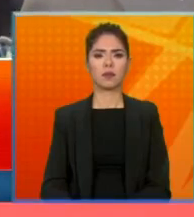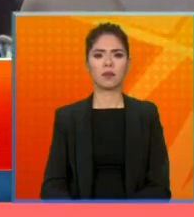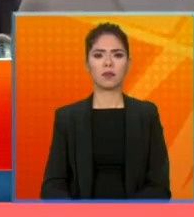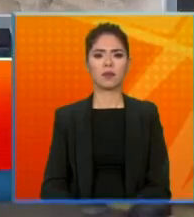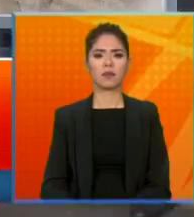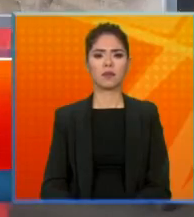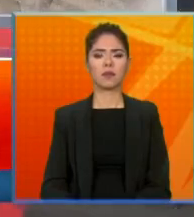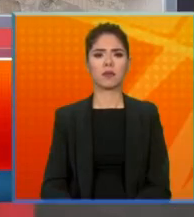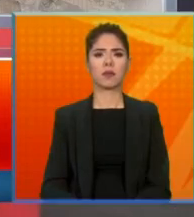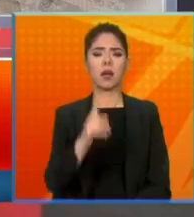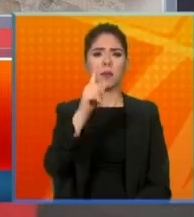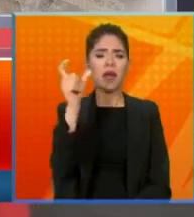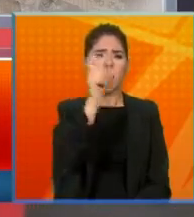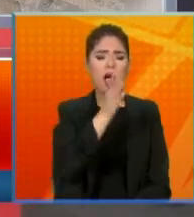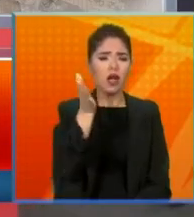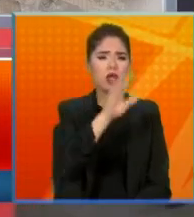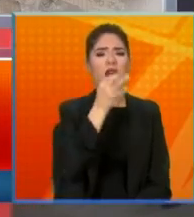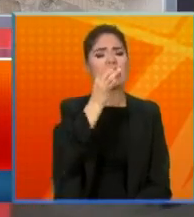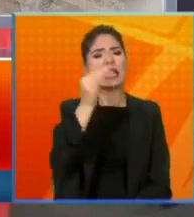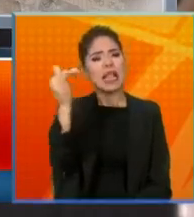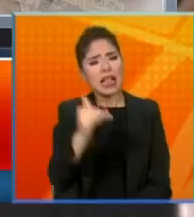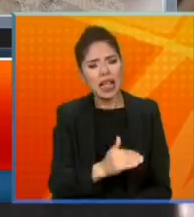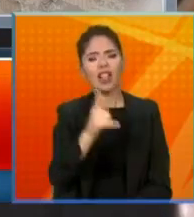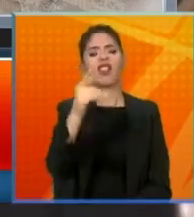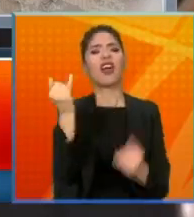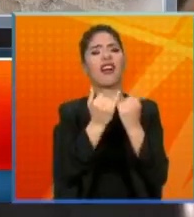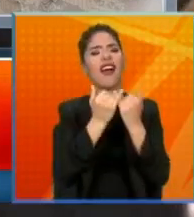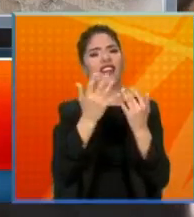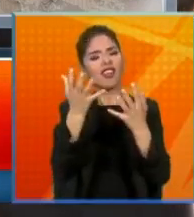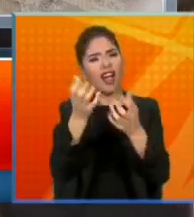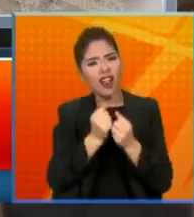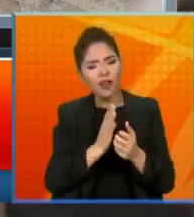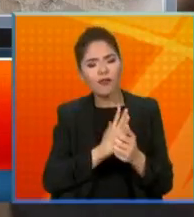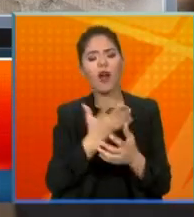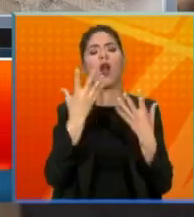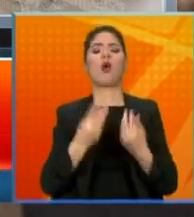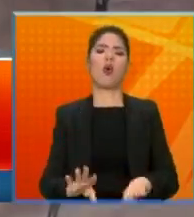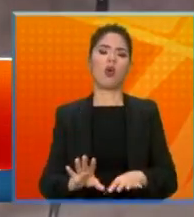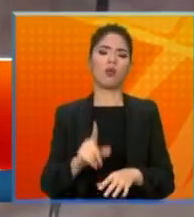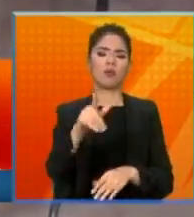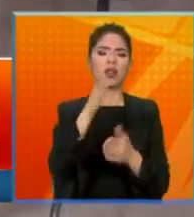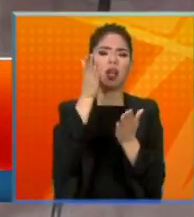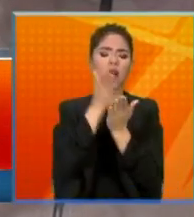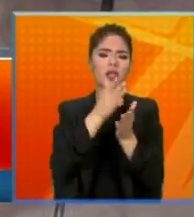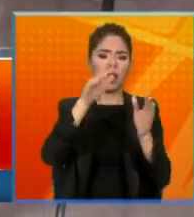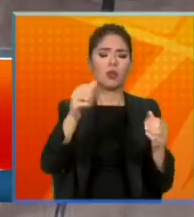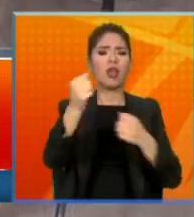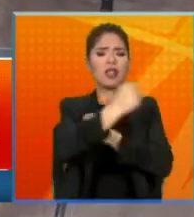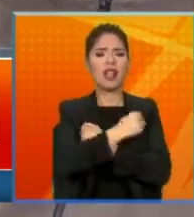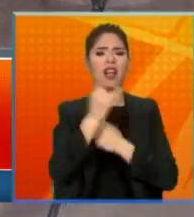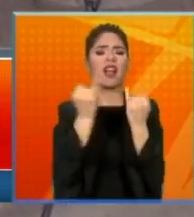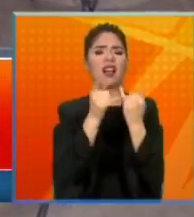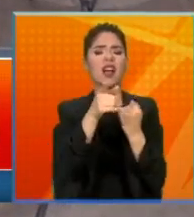kapıdan olacaktım. Bir ay sonra izne gelecek, onu kardeşi karşılayacaktı ama olmadı. Tabutuna sarılan kardeşinin